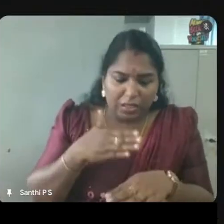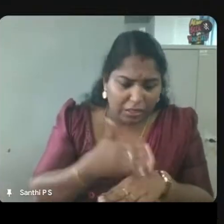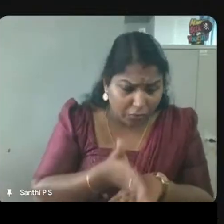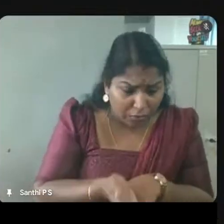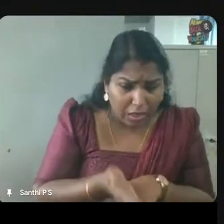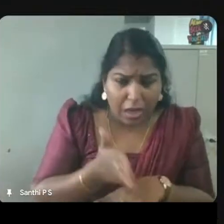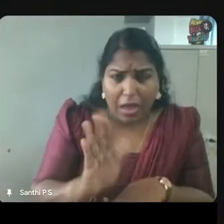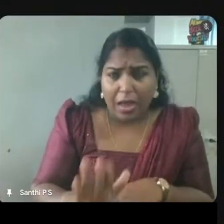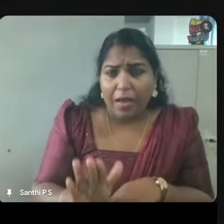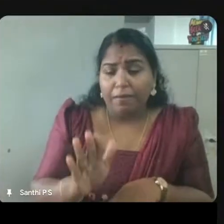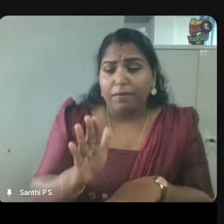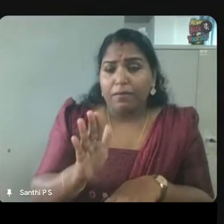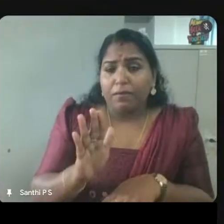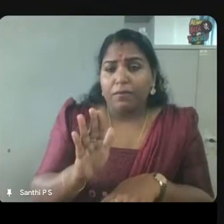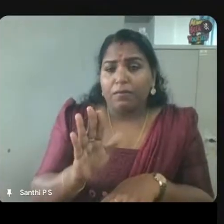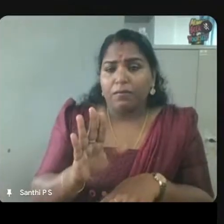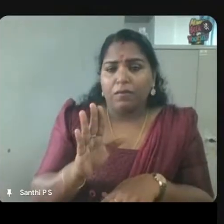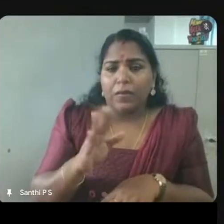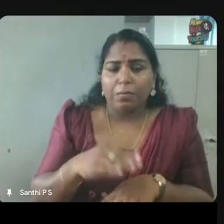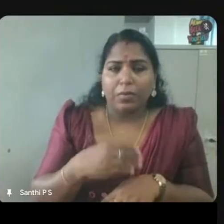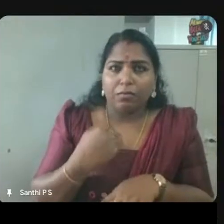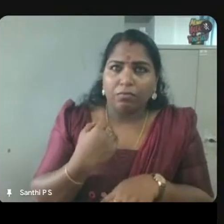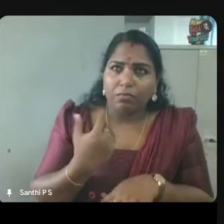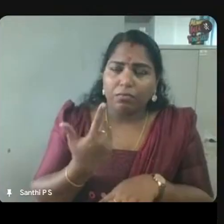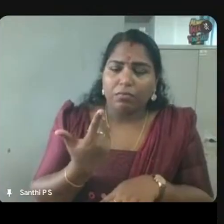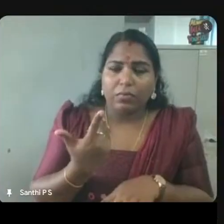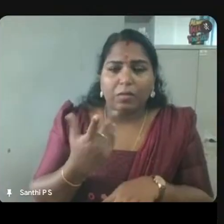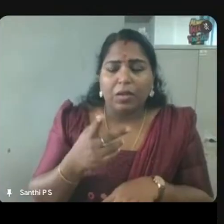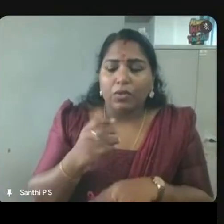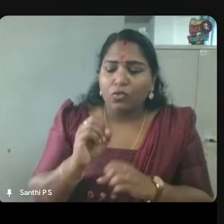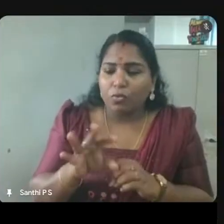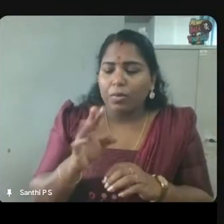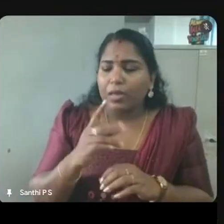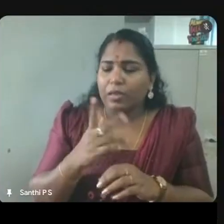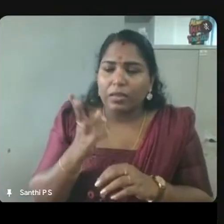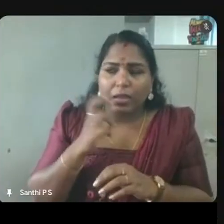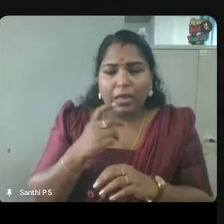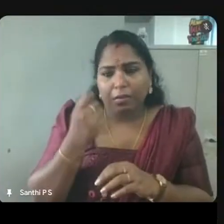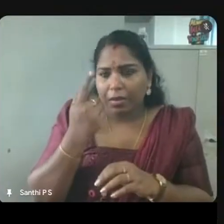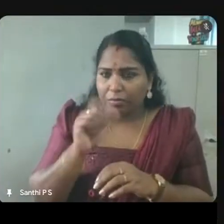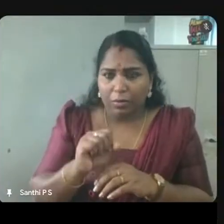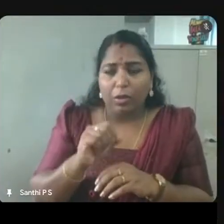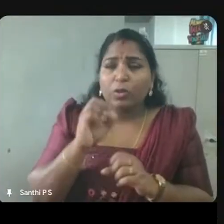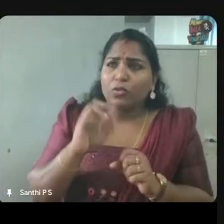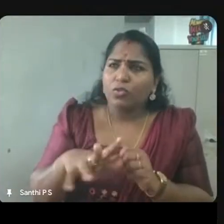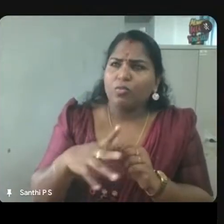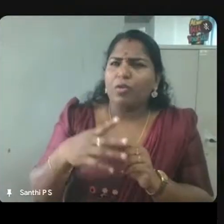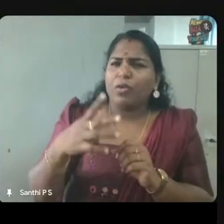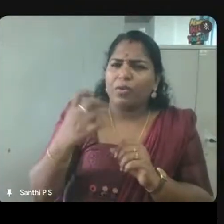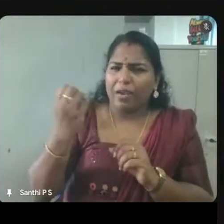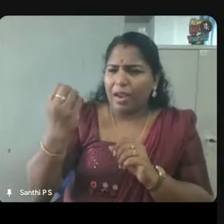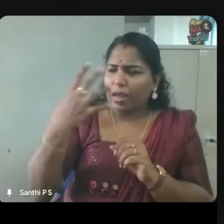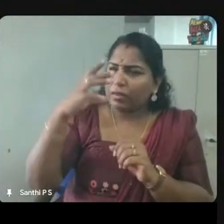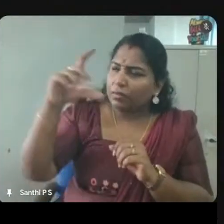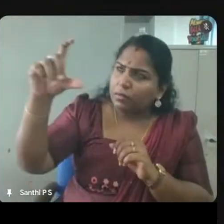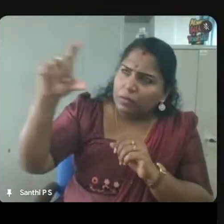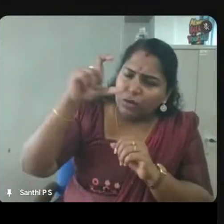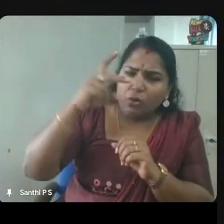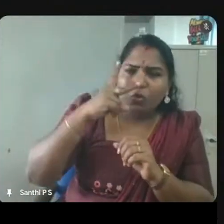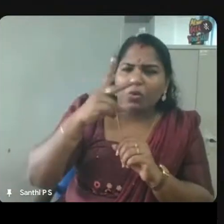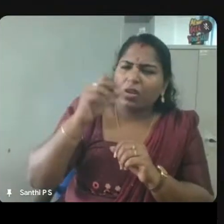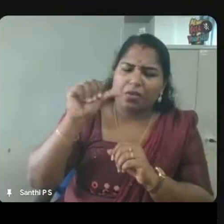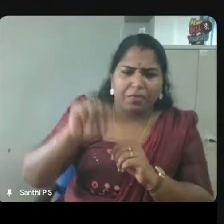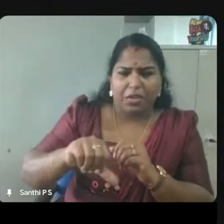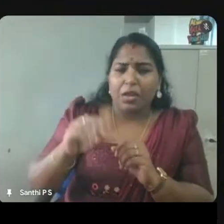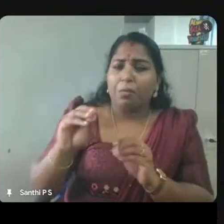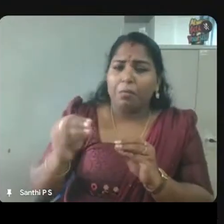നമുക്ക് കേട്ടിട്ടും അറിയാൻ പറ്റില്ല. ഈവൻ വെറുതെ ടോർച്ച് ലൈറ്റ് അടിച്ചാൽ പോലും ഞങ്ങൾക്ക് അറിയാൻ പറ്റില്ല. കണ്ണ് ഇത്രയും ചെറിയൊരു സംഭവമാണ്. അത് മാഗ്നിഫൈ ചെയ്യുന്ന ആ സ്ലിറ്റ്